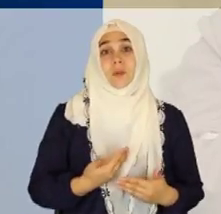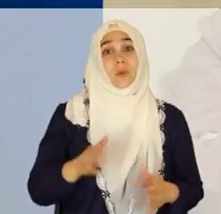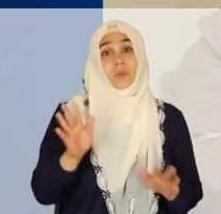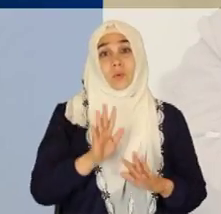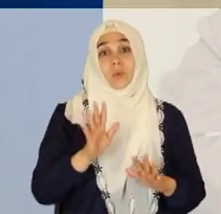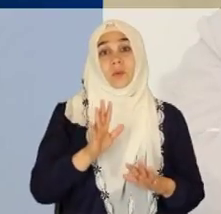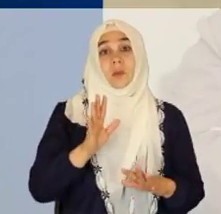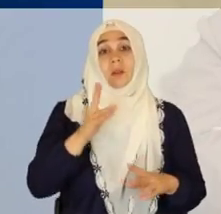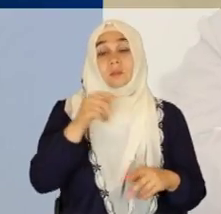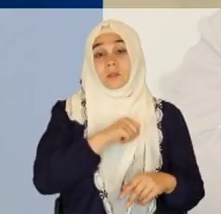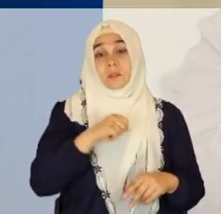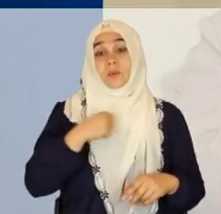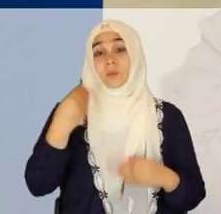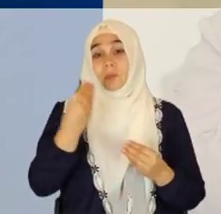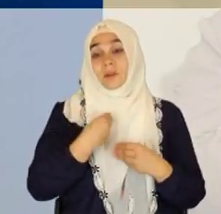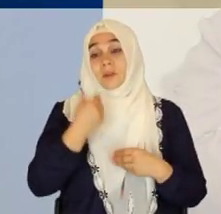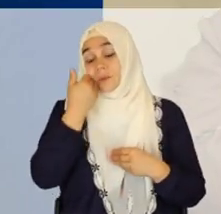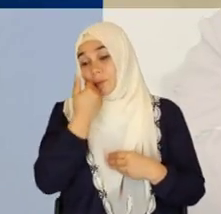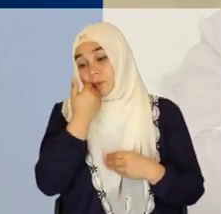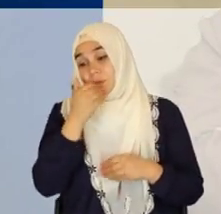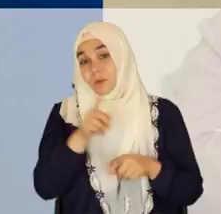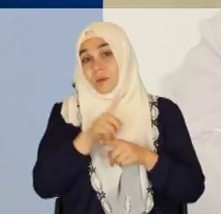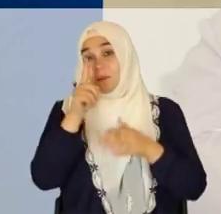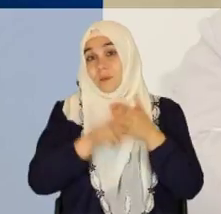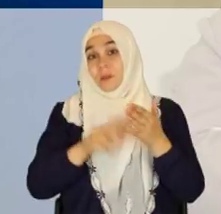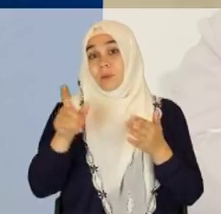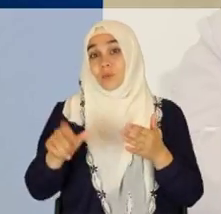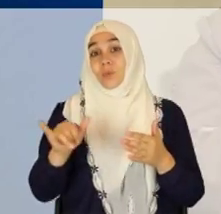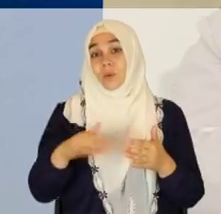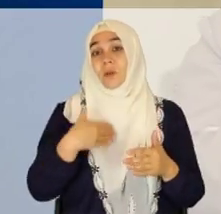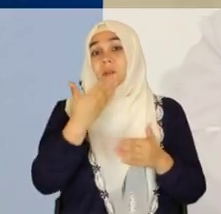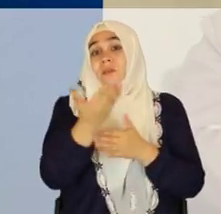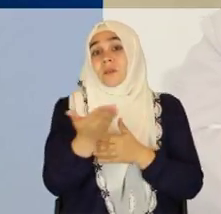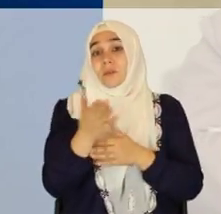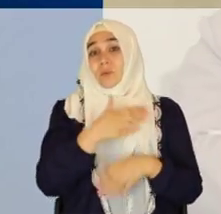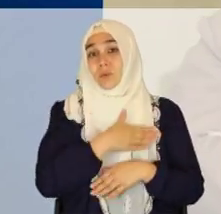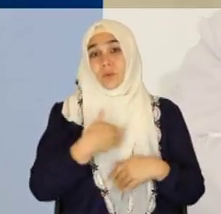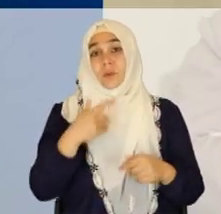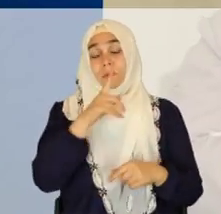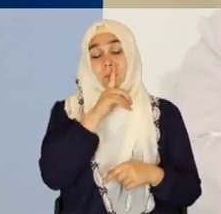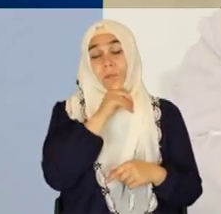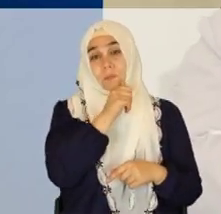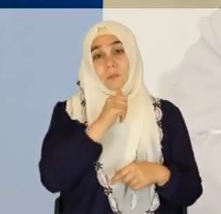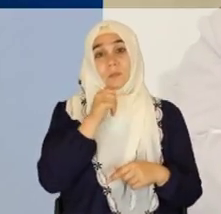Yo'q, lekin uyatganidan, iffati boridan, iymoni boridan tilanishni o'ziga yib ko'rmayapti.